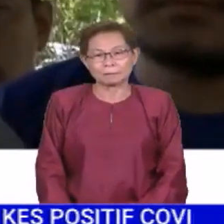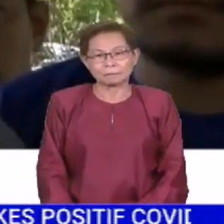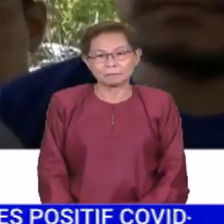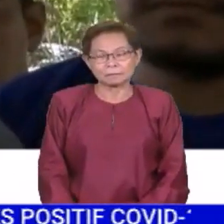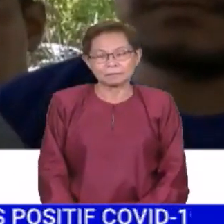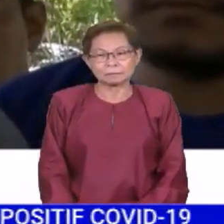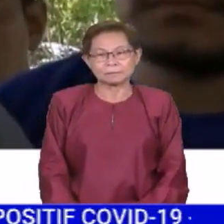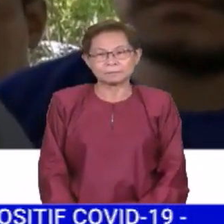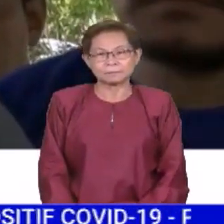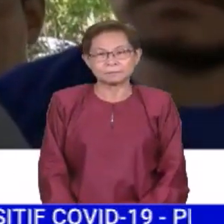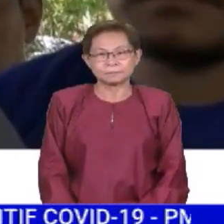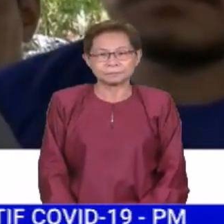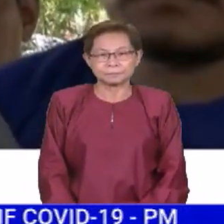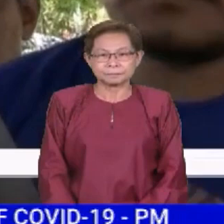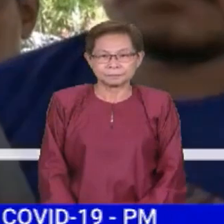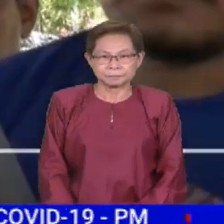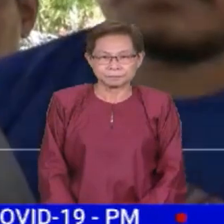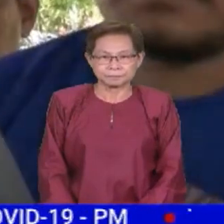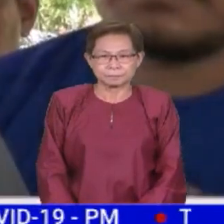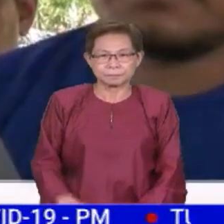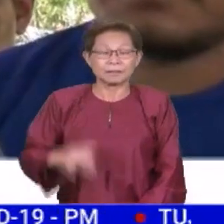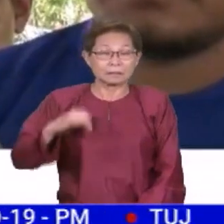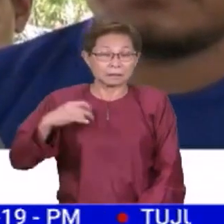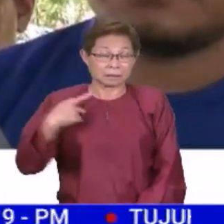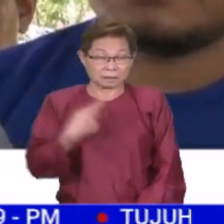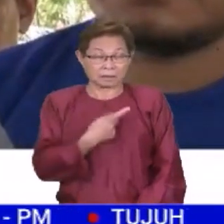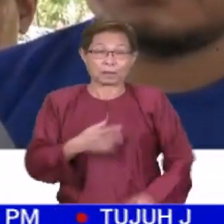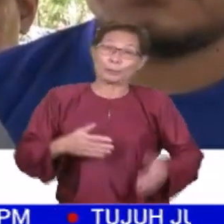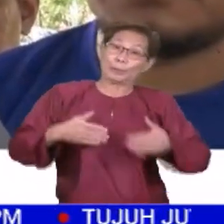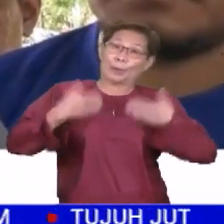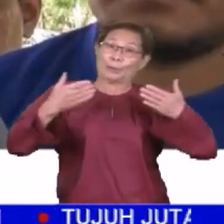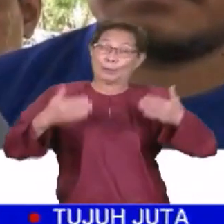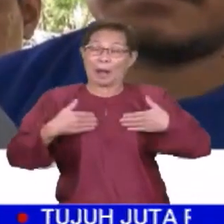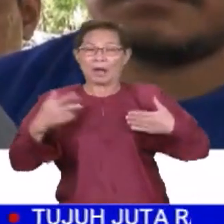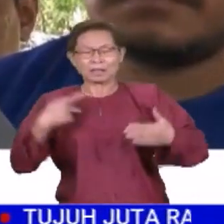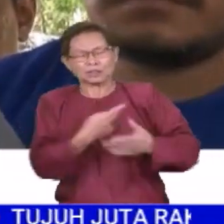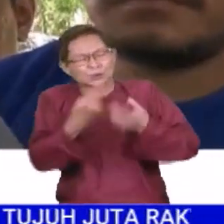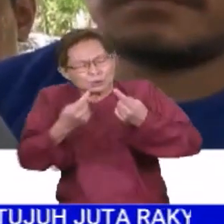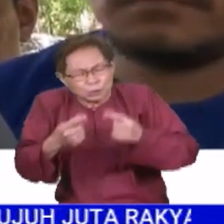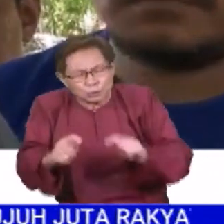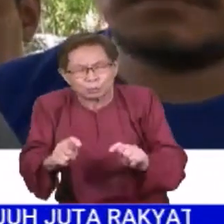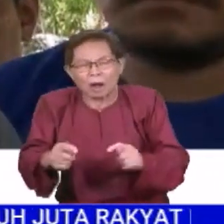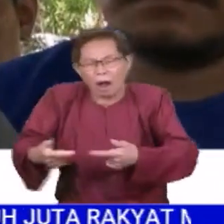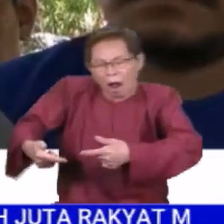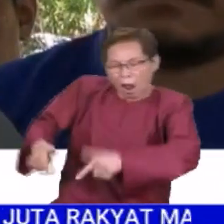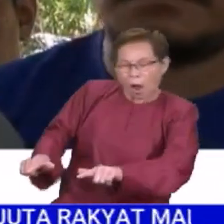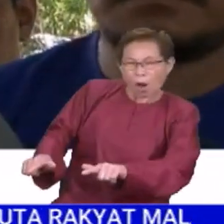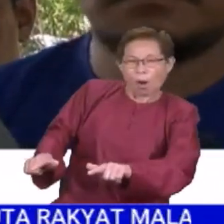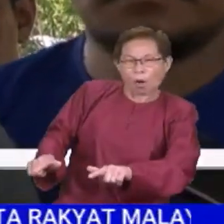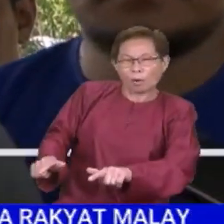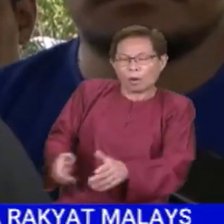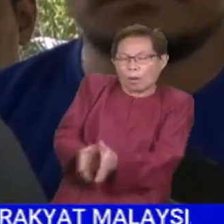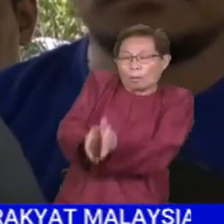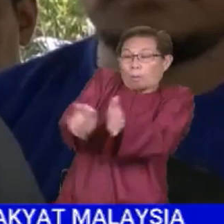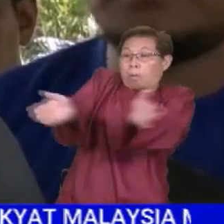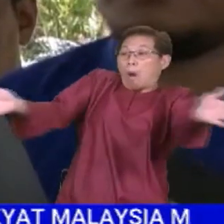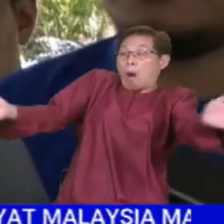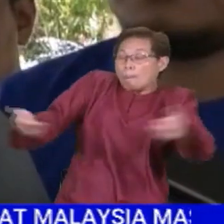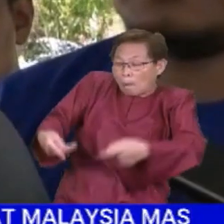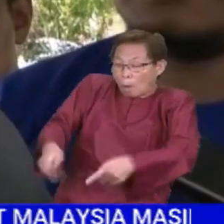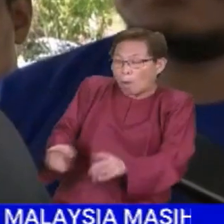Dapat kita kata semarakkan atau dapat kita lah cuba buka ruang lantai seluas-luasnya